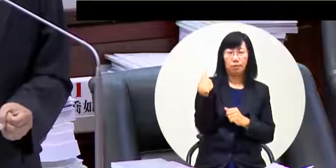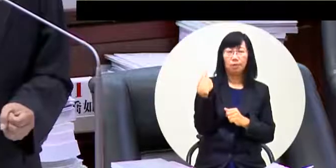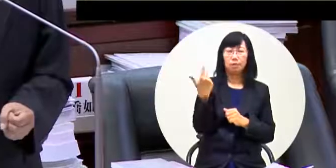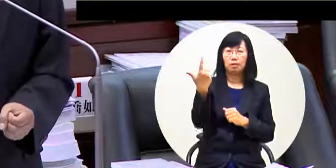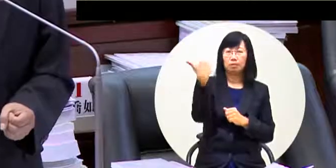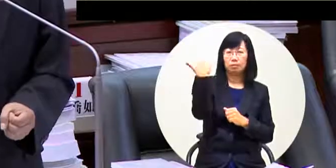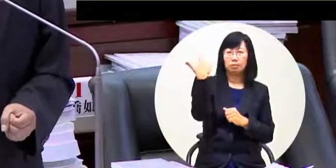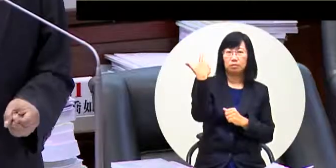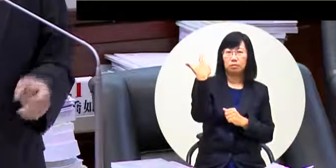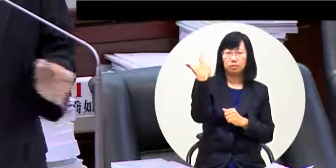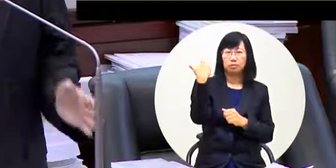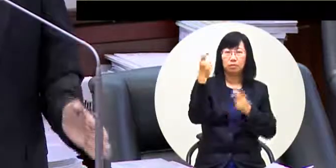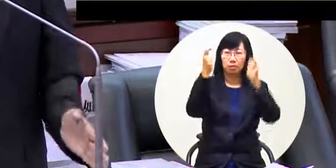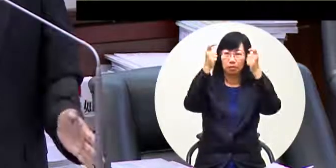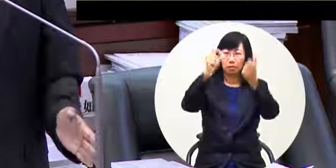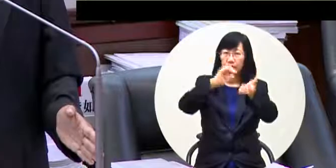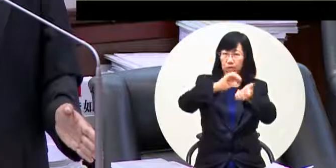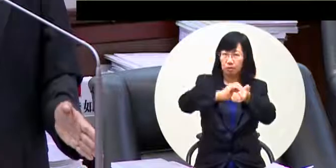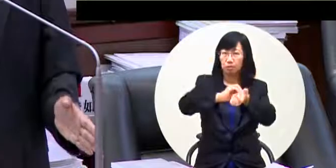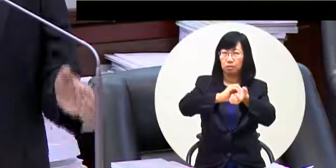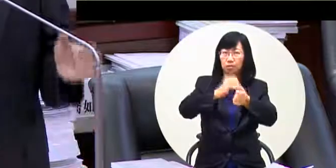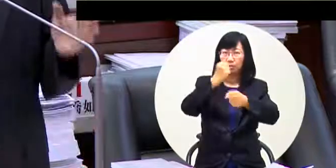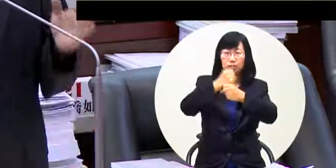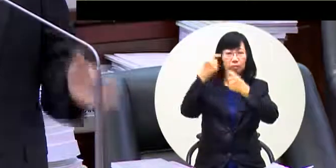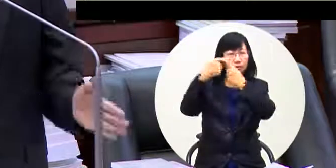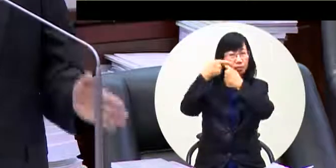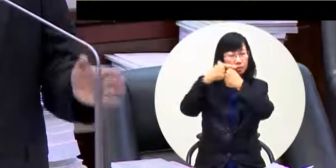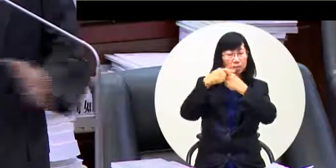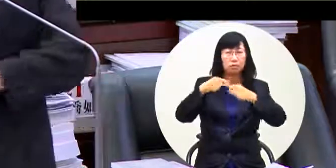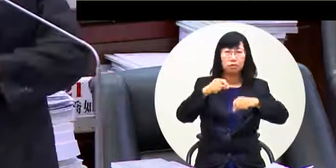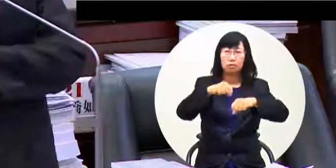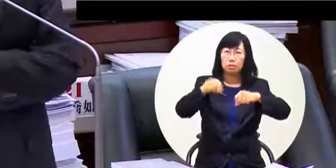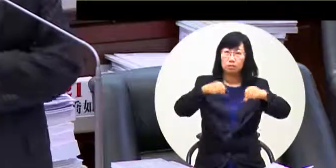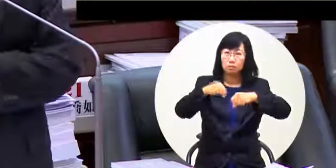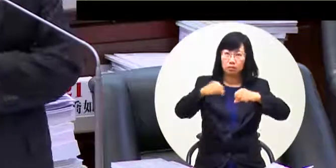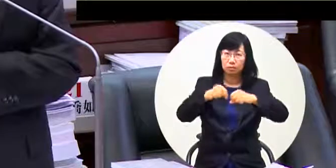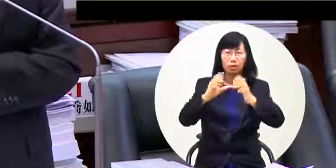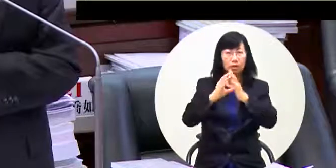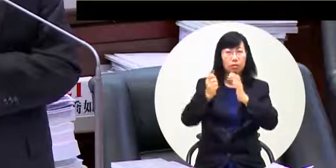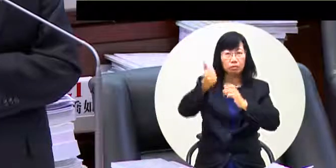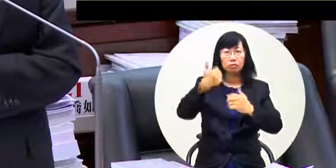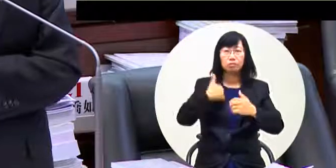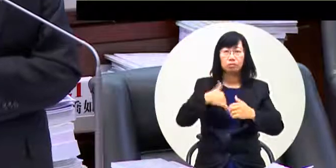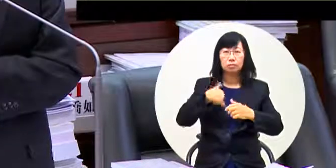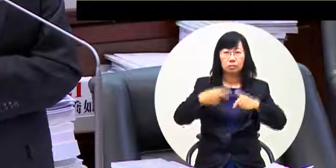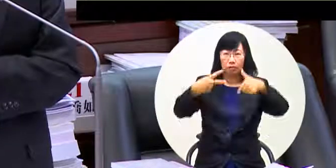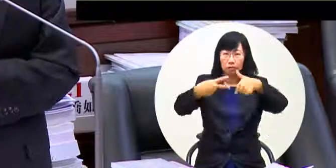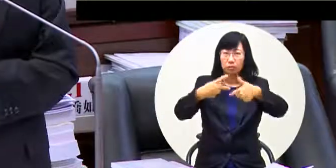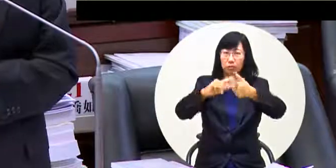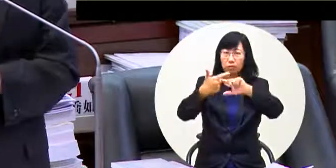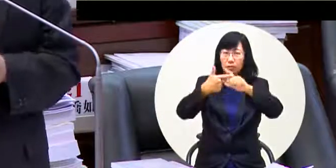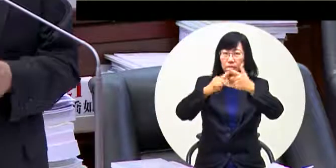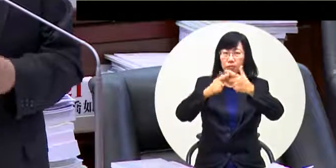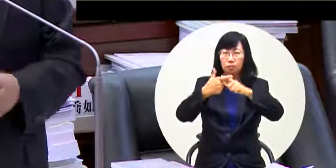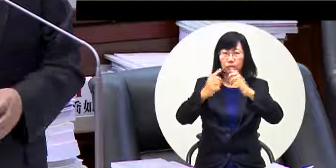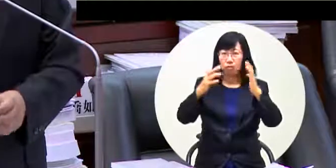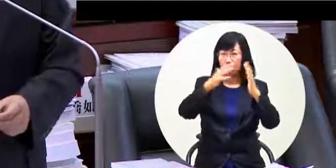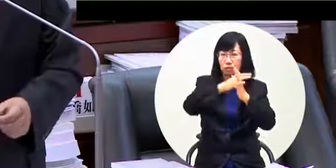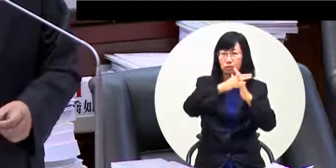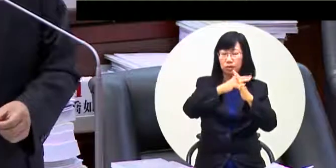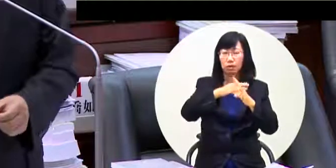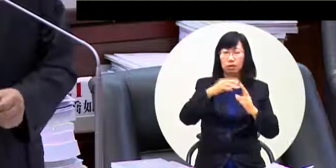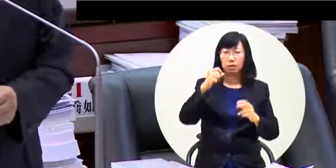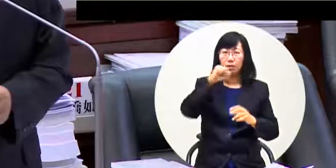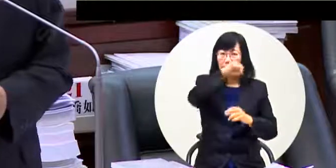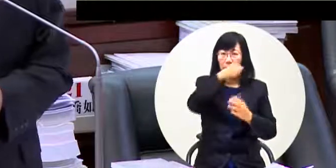计划，局长应该也知道，人无常，台塑的人无常恐怕会有肾脏